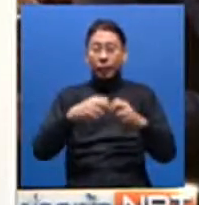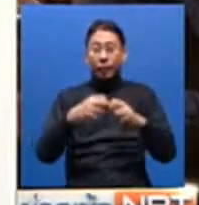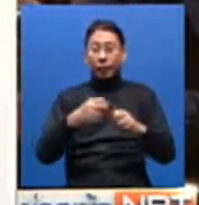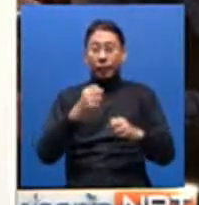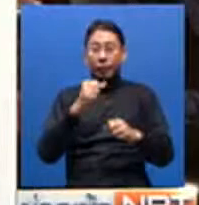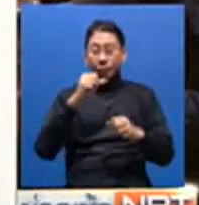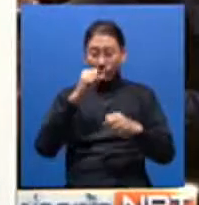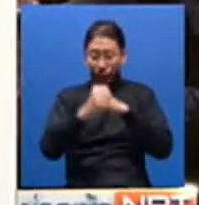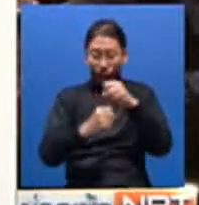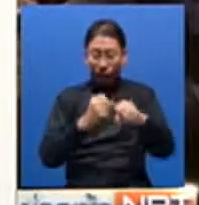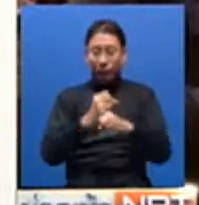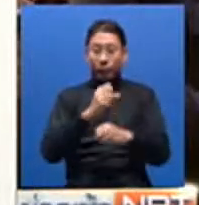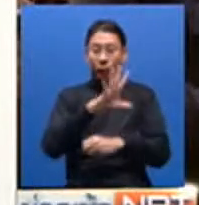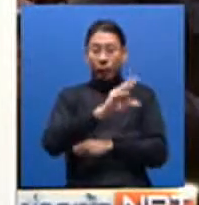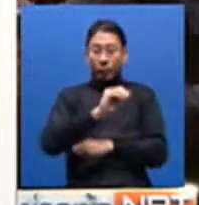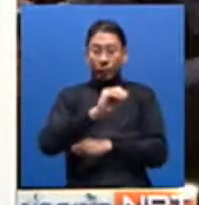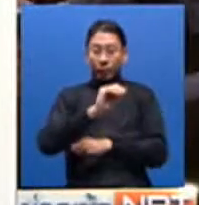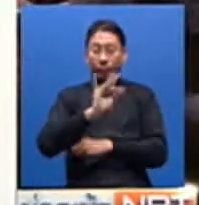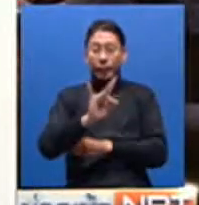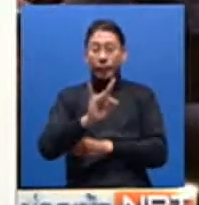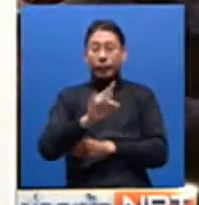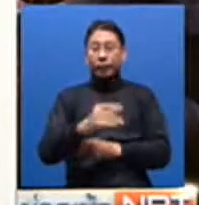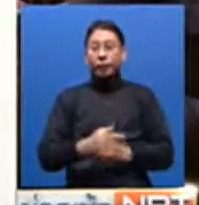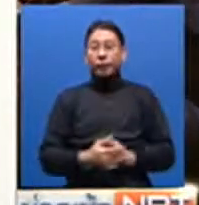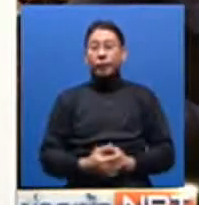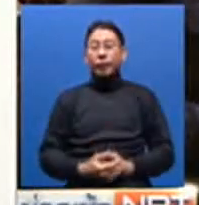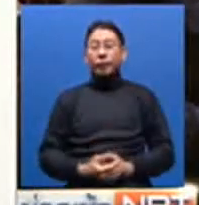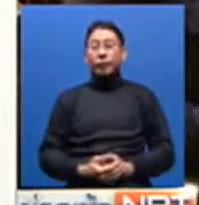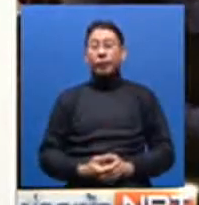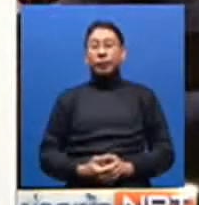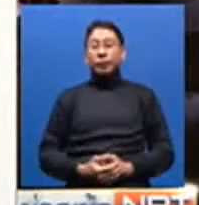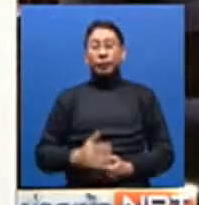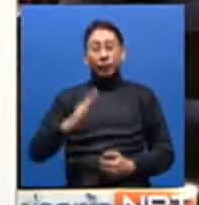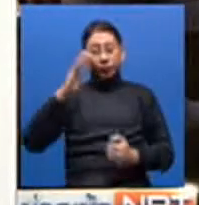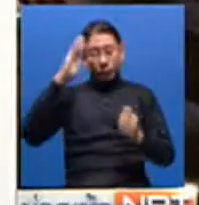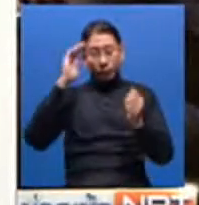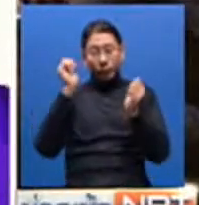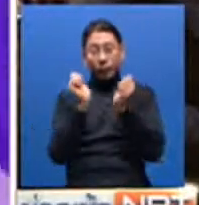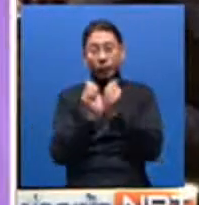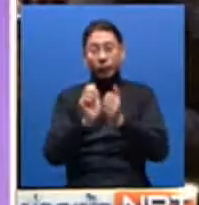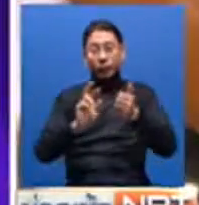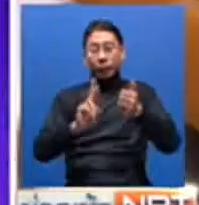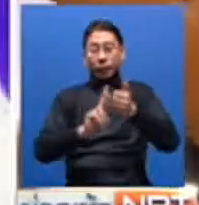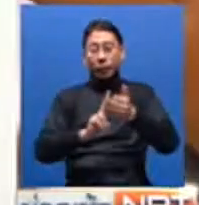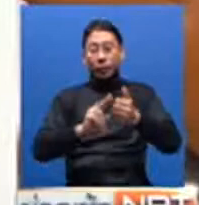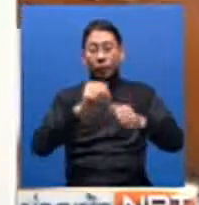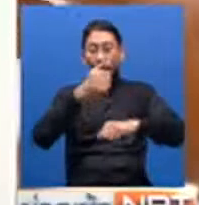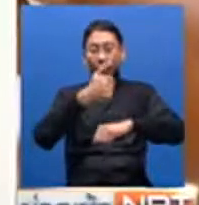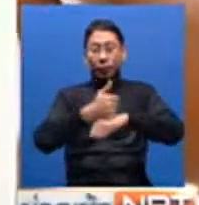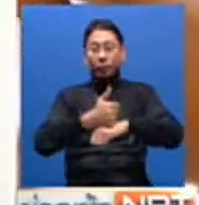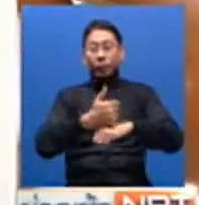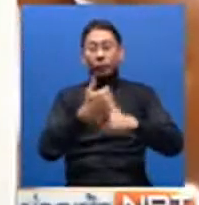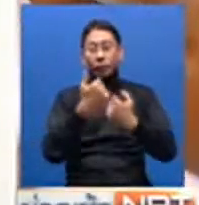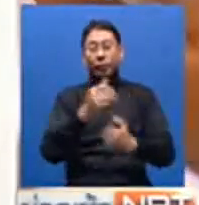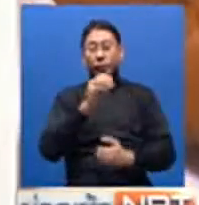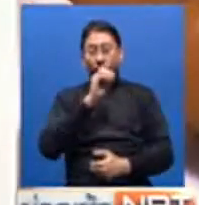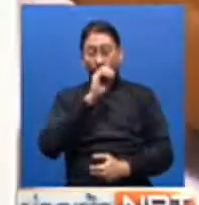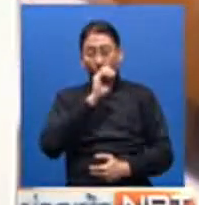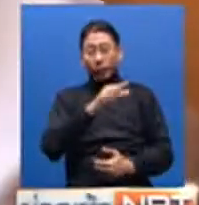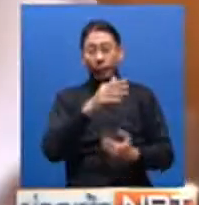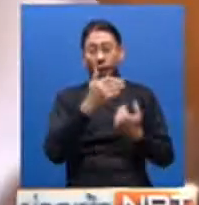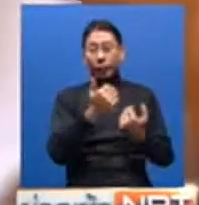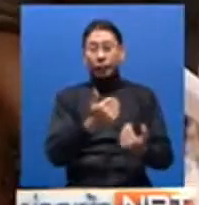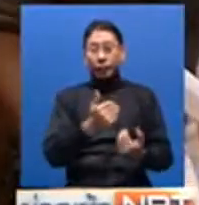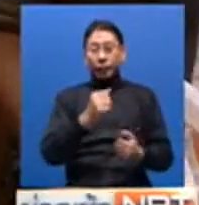ปี2558ค่ะพลตำรวจตรีอดุลณรงค์ศักดิ์รองผู้บัญชาการตำรวจนครบาลเปิดเผยค่ะว่า